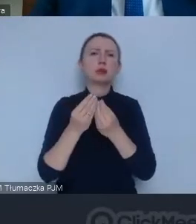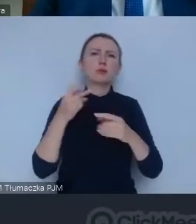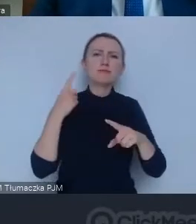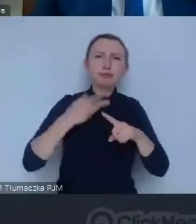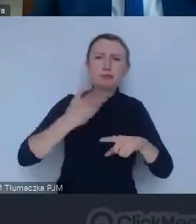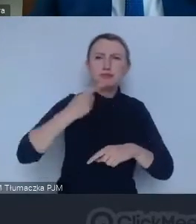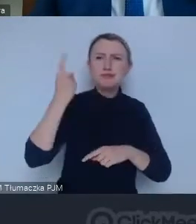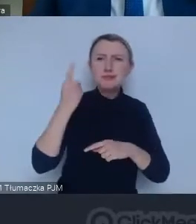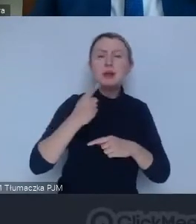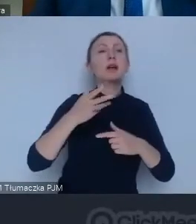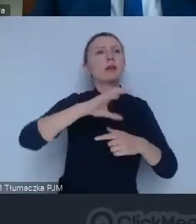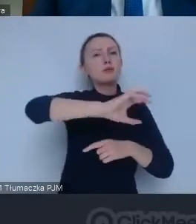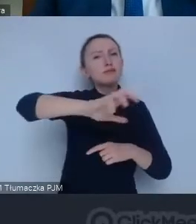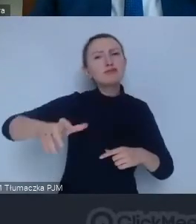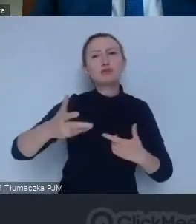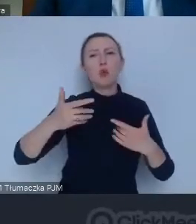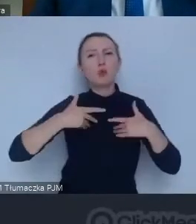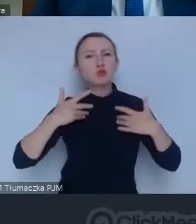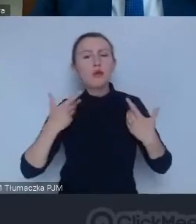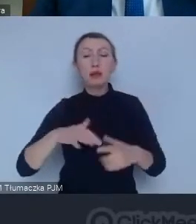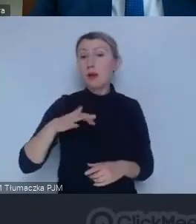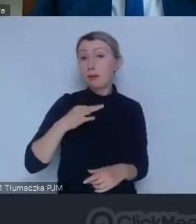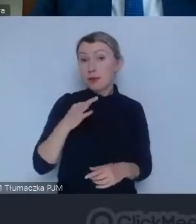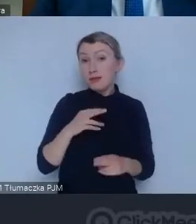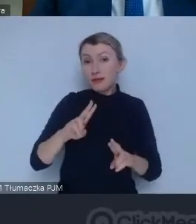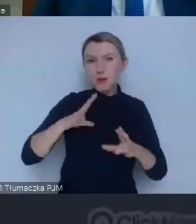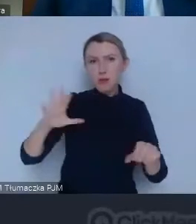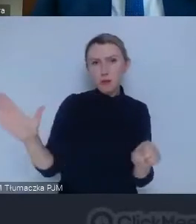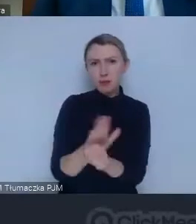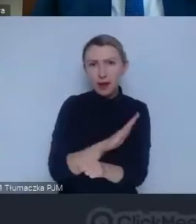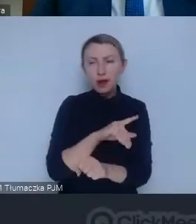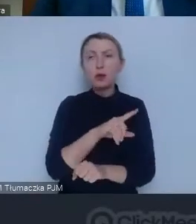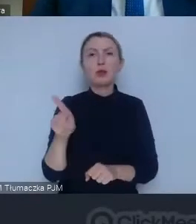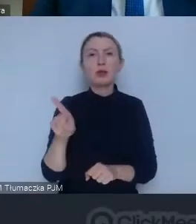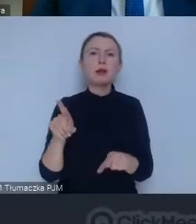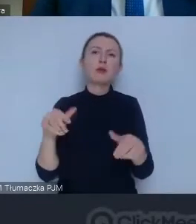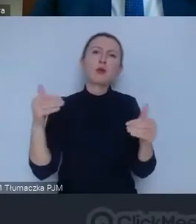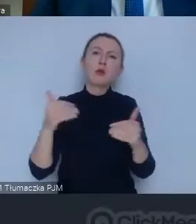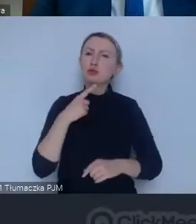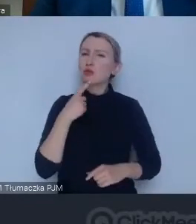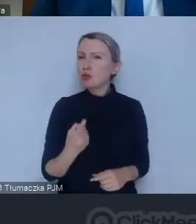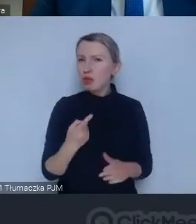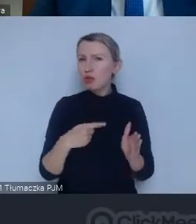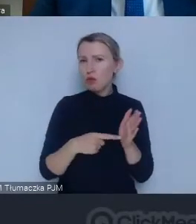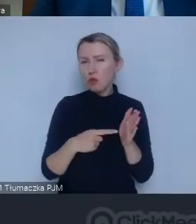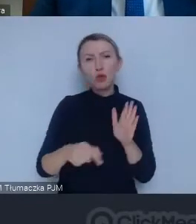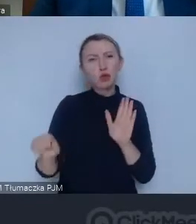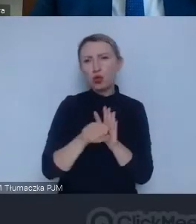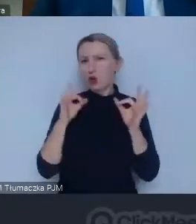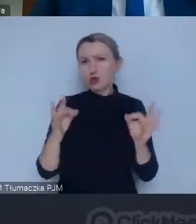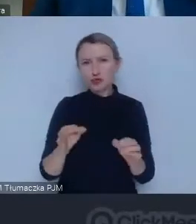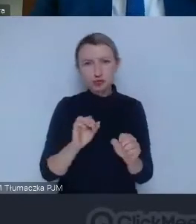podmiotach uzdrowiskowych i w kwaterach prywatnych były pełne. I to można powiedzieć jest do dzisiejszego